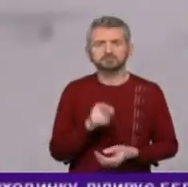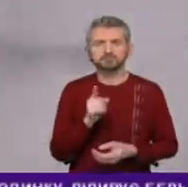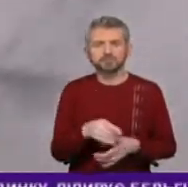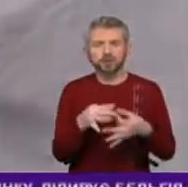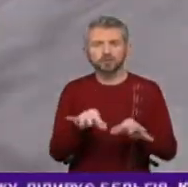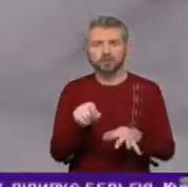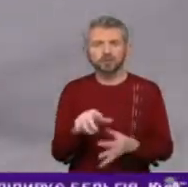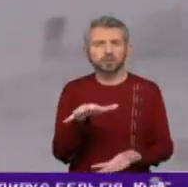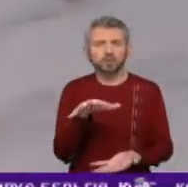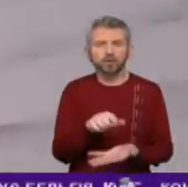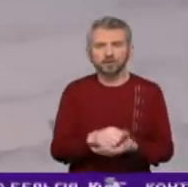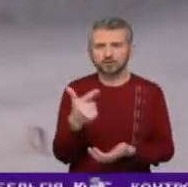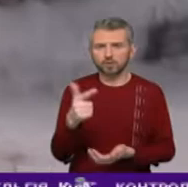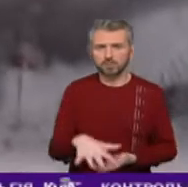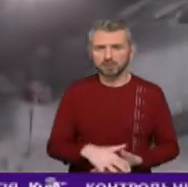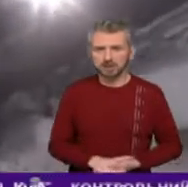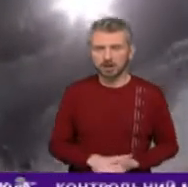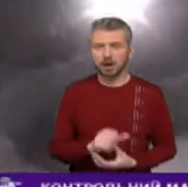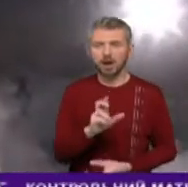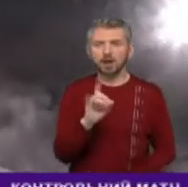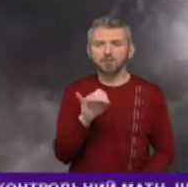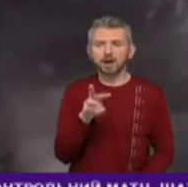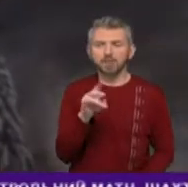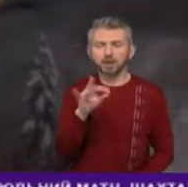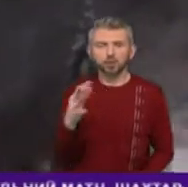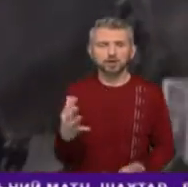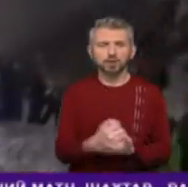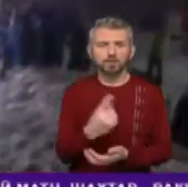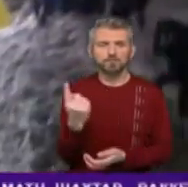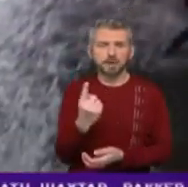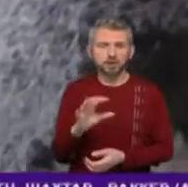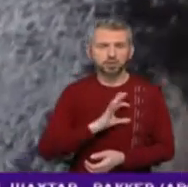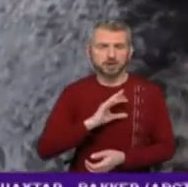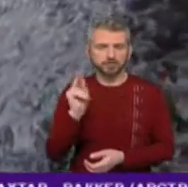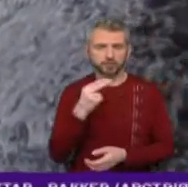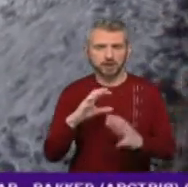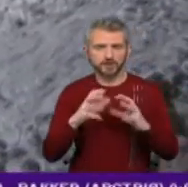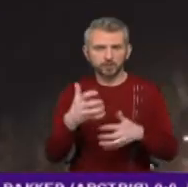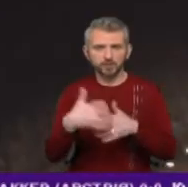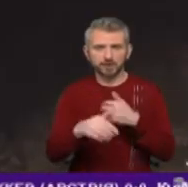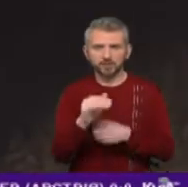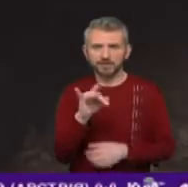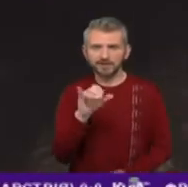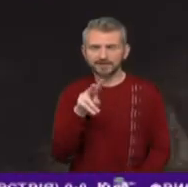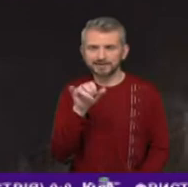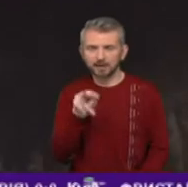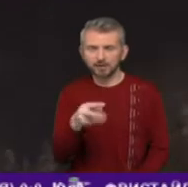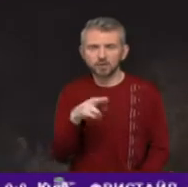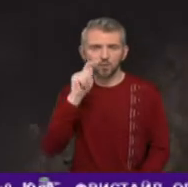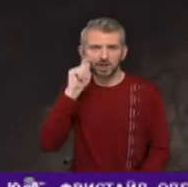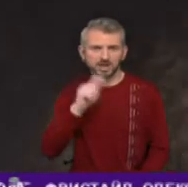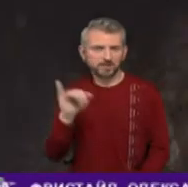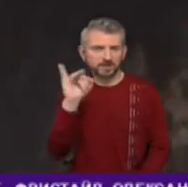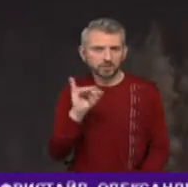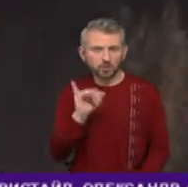дозволило йому посісти друге місце. Абраменко завоював першу медаль чемпіонатів світу серед фрістайлерів для України в історії.